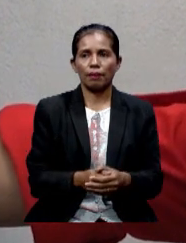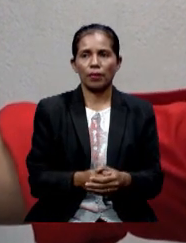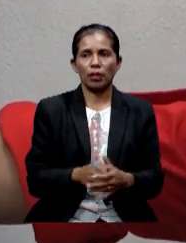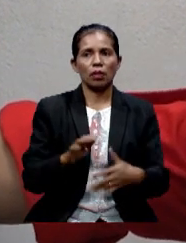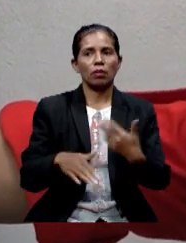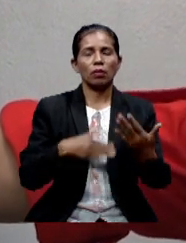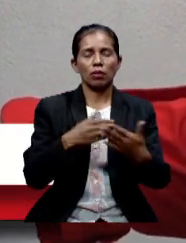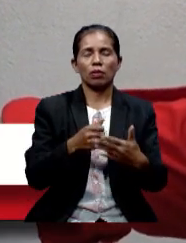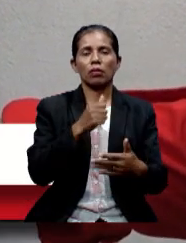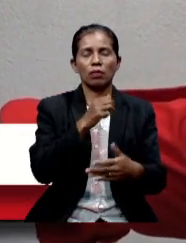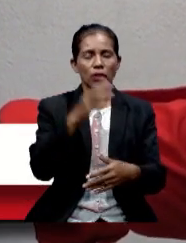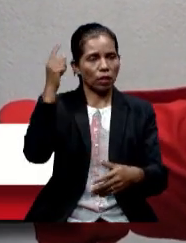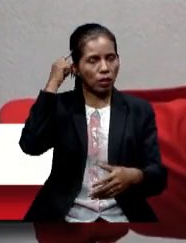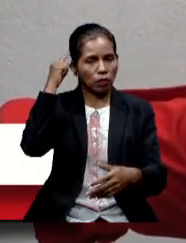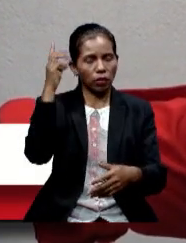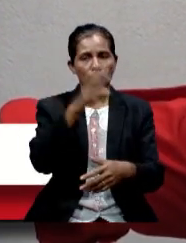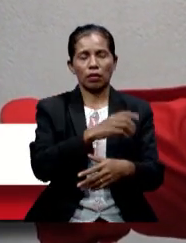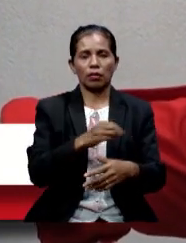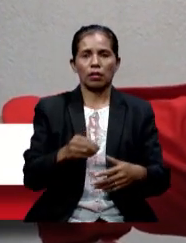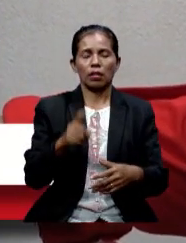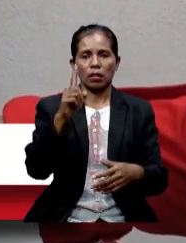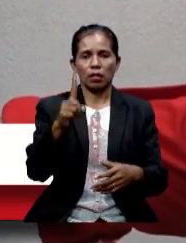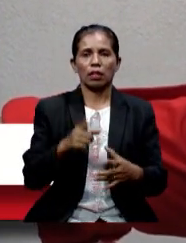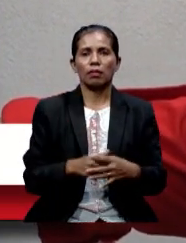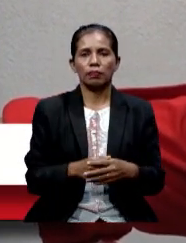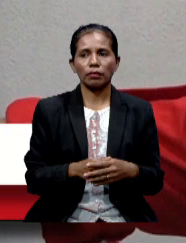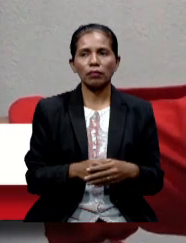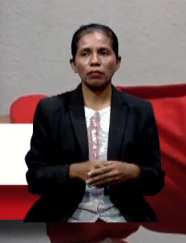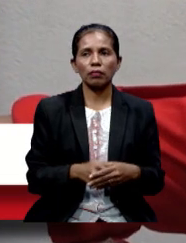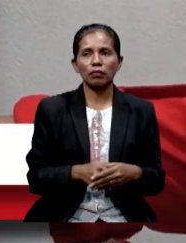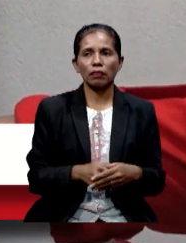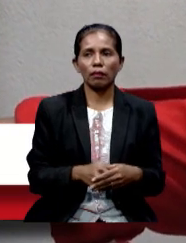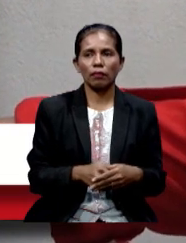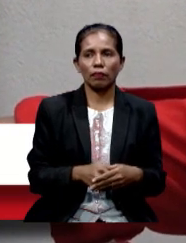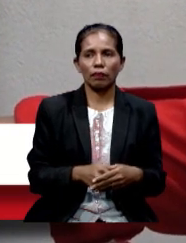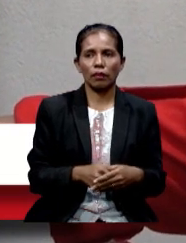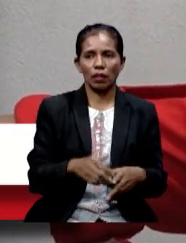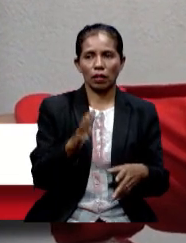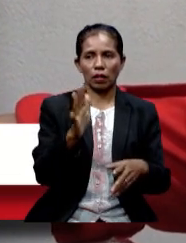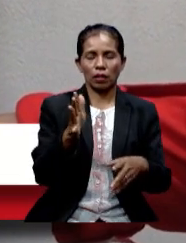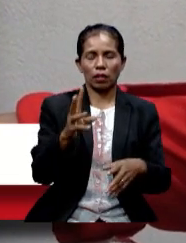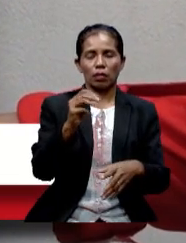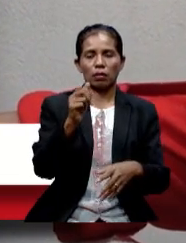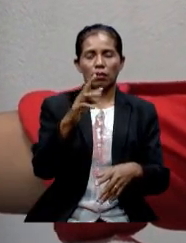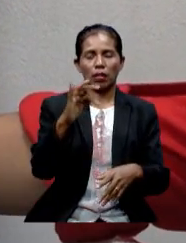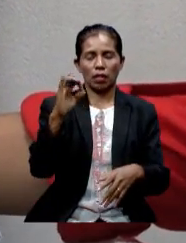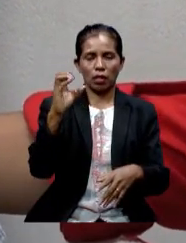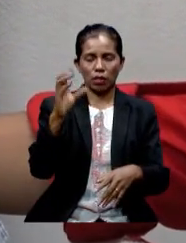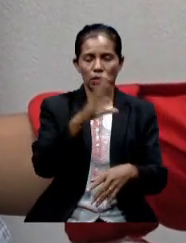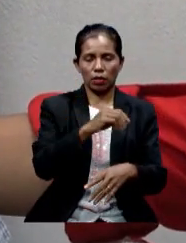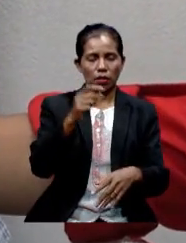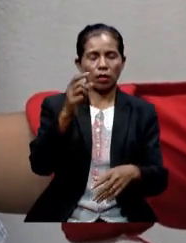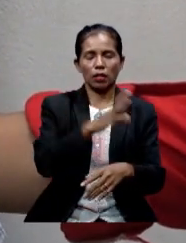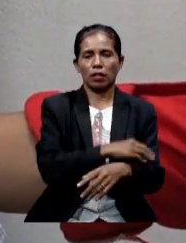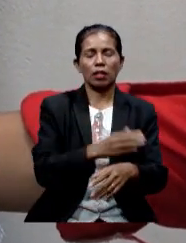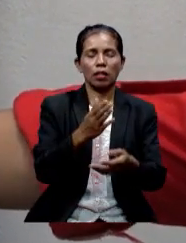hututu kane ke ulung, mas ida fale be ida 55 tahun naran be Mario ne kane ke ulung